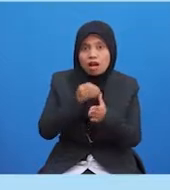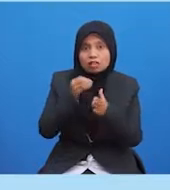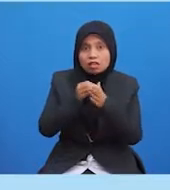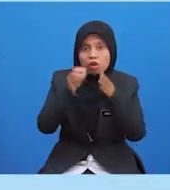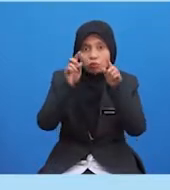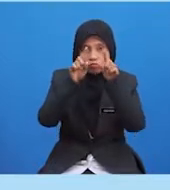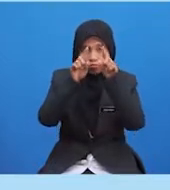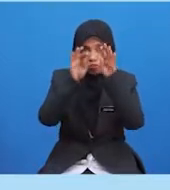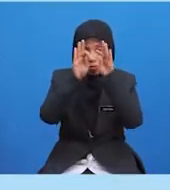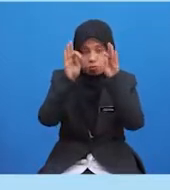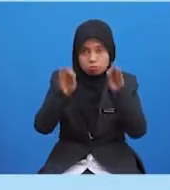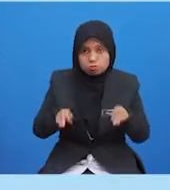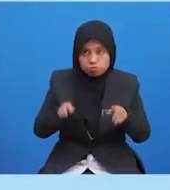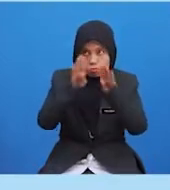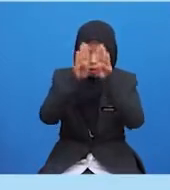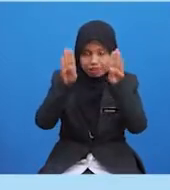table.